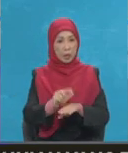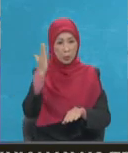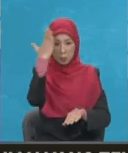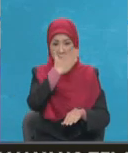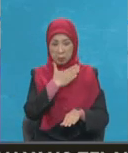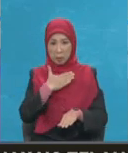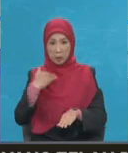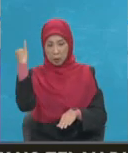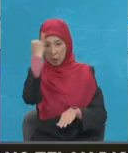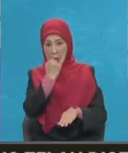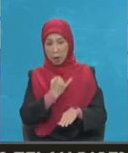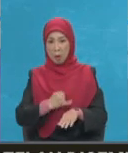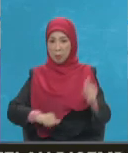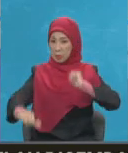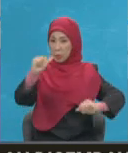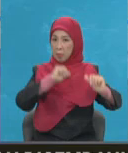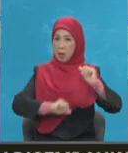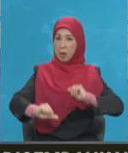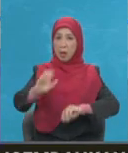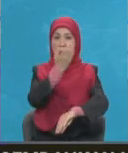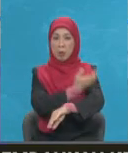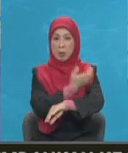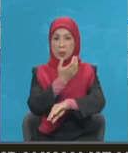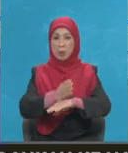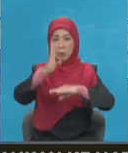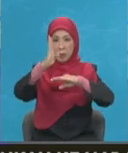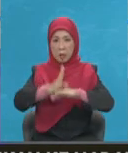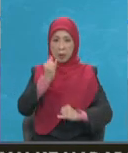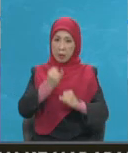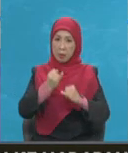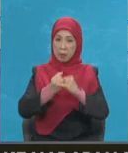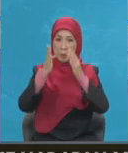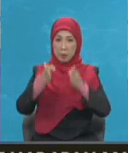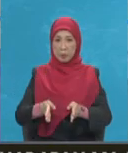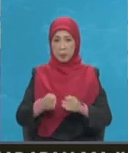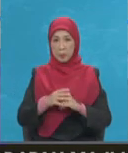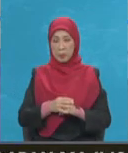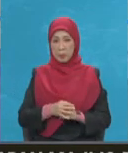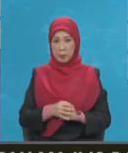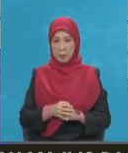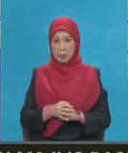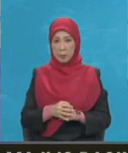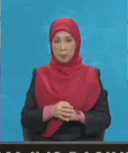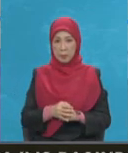mencantikkan dan mengindahkan persembahan tema warisan budaya jati diri bangsa.